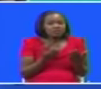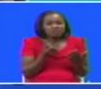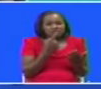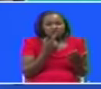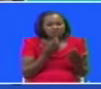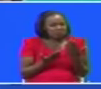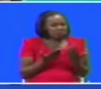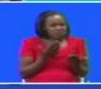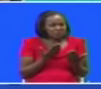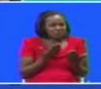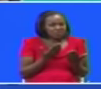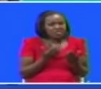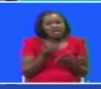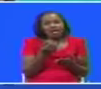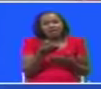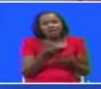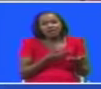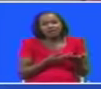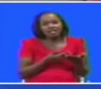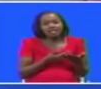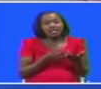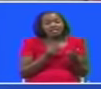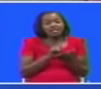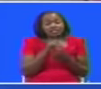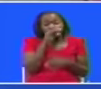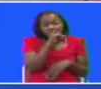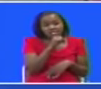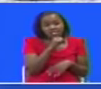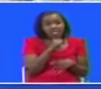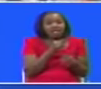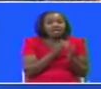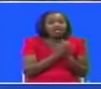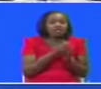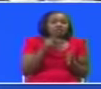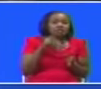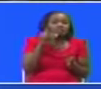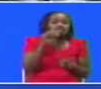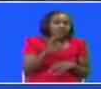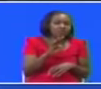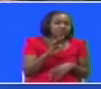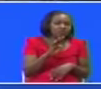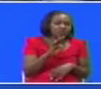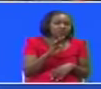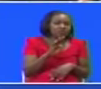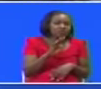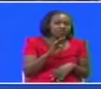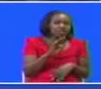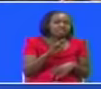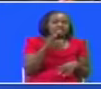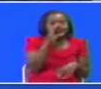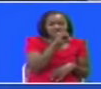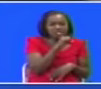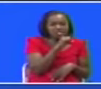ambazo ziko katika kitu kinaitwa BSP, PPS rather. Hawapewi